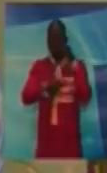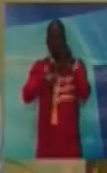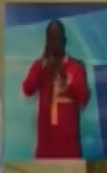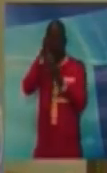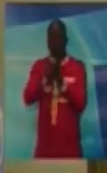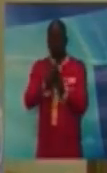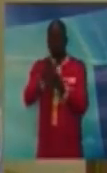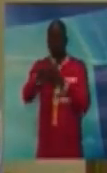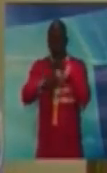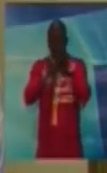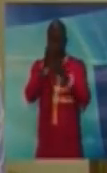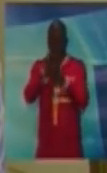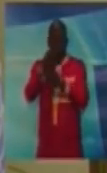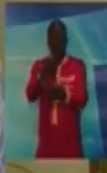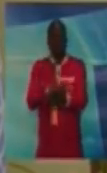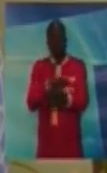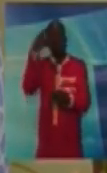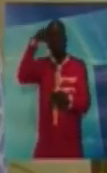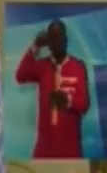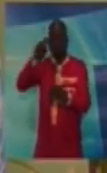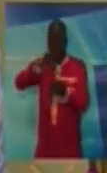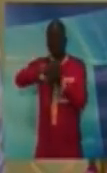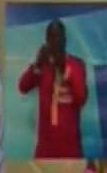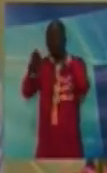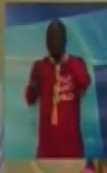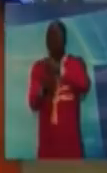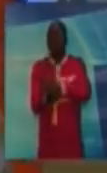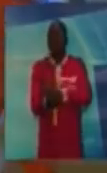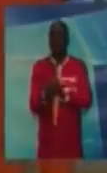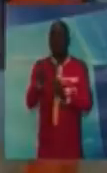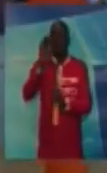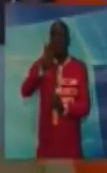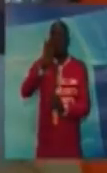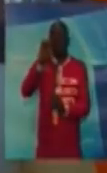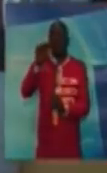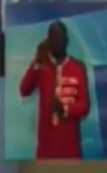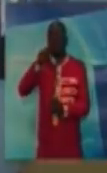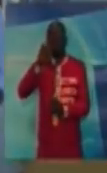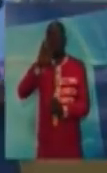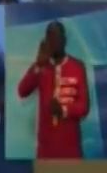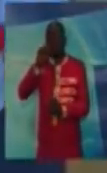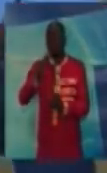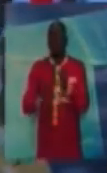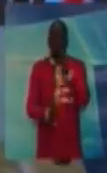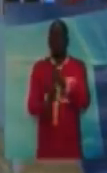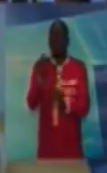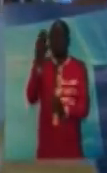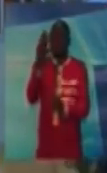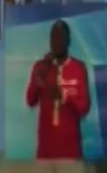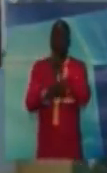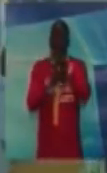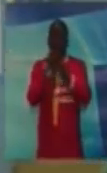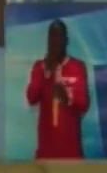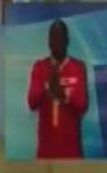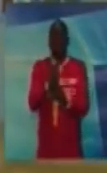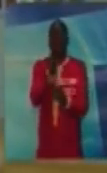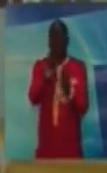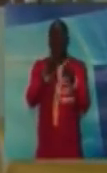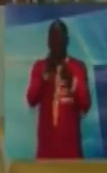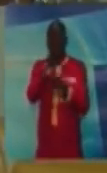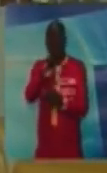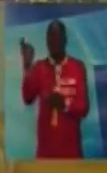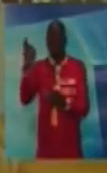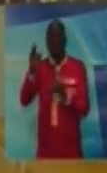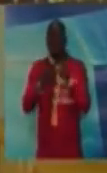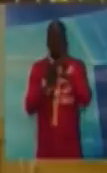De nationalité guinéenne, Daouda Sow vient remplacer Aristide Ogoné Obame, qui a passé 4 ans et demi au Burkina Faso comme